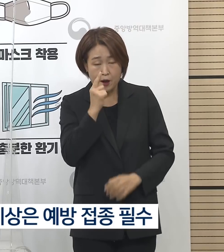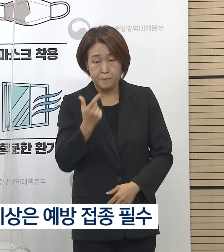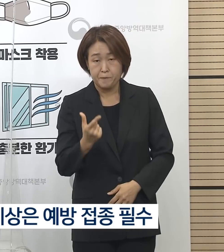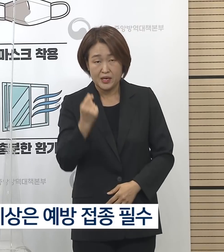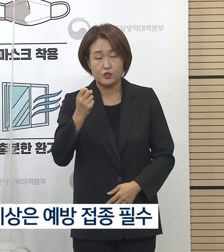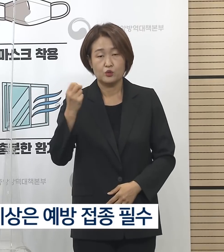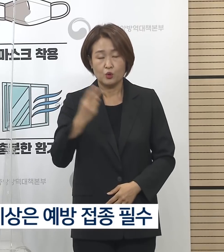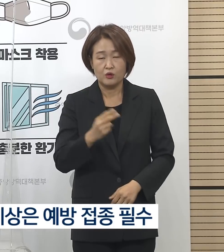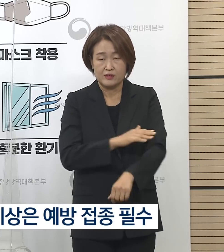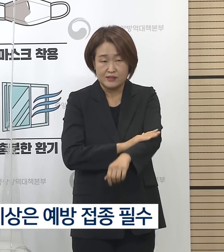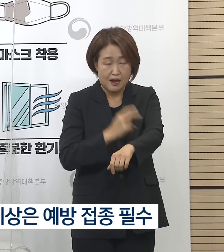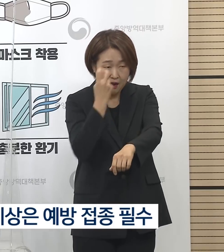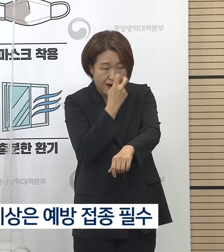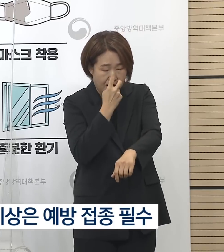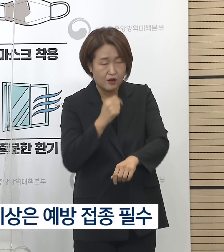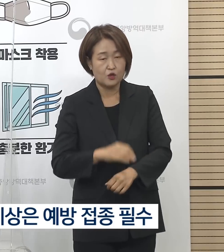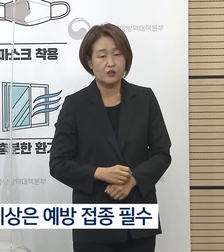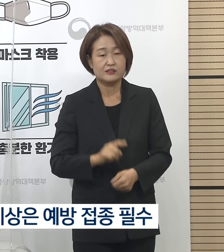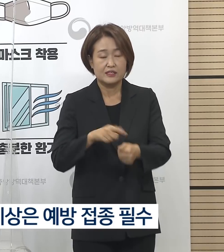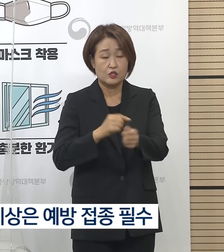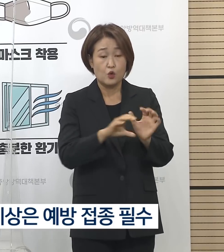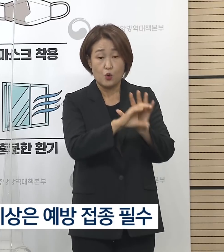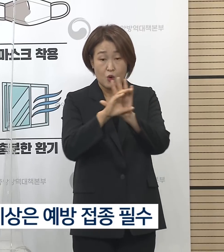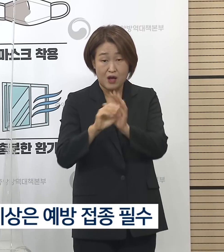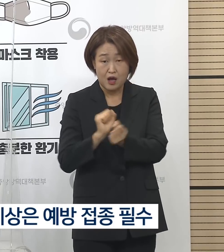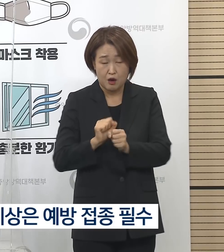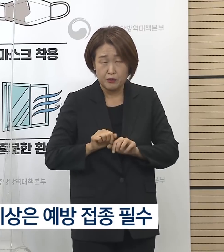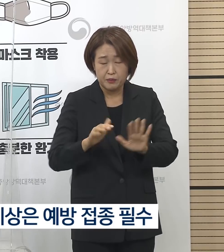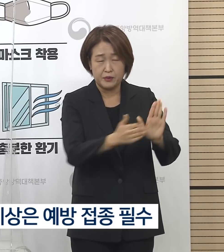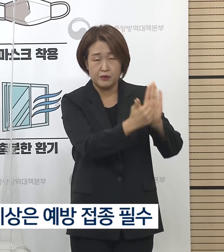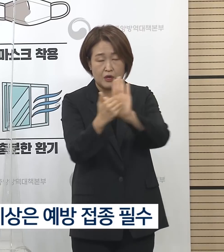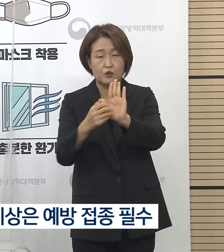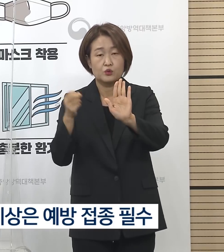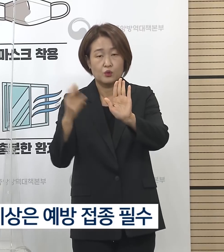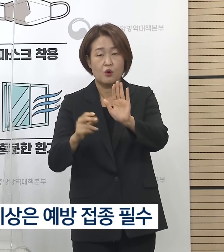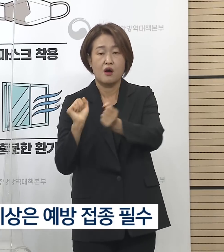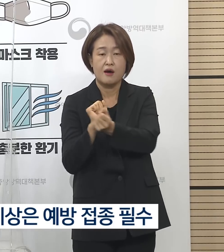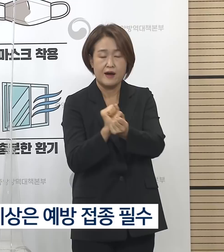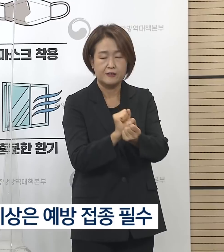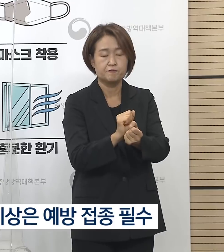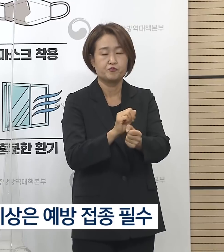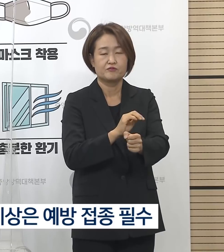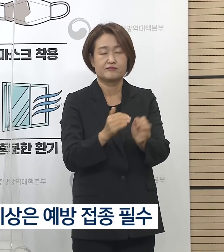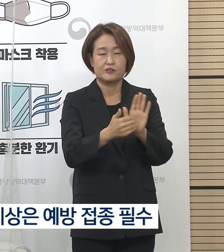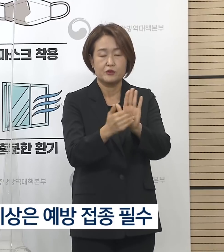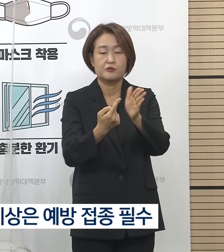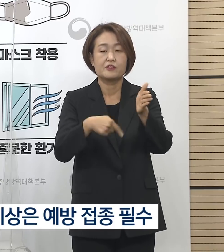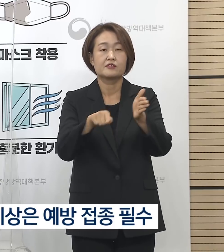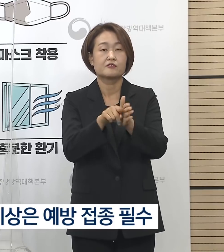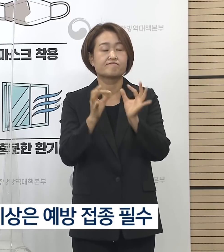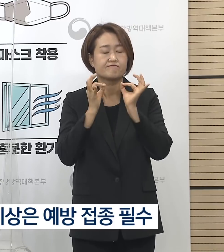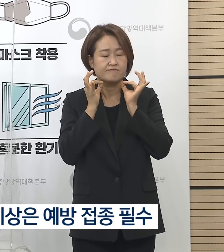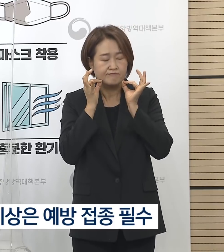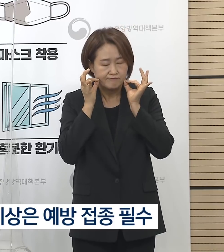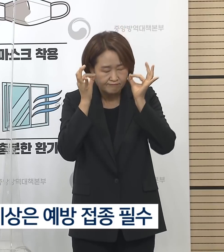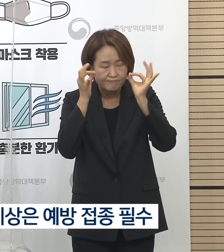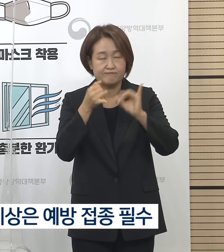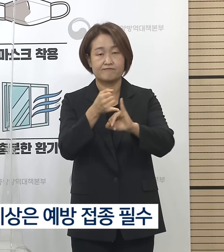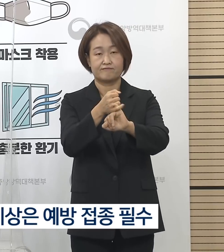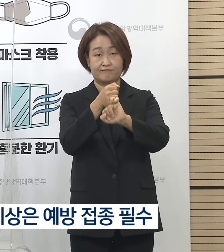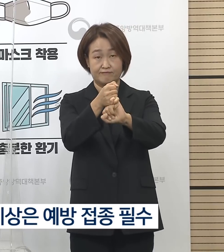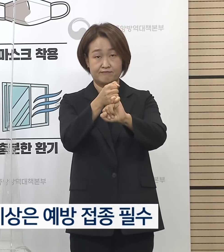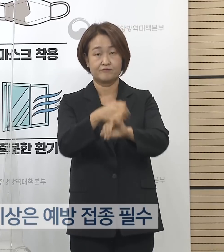조사로 유행을 통제하고 안전한 예방접종으로 코로나 감염을 예방하는 데 최선을 다하겠습니다.